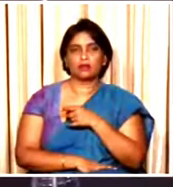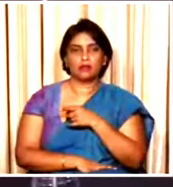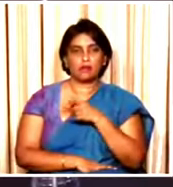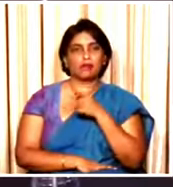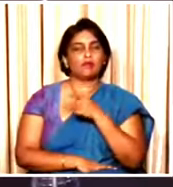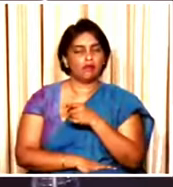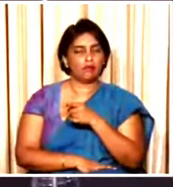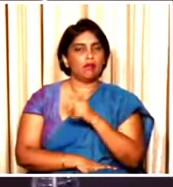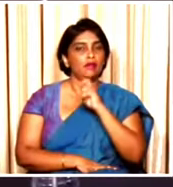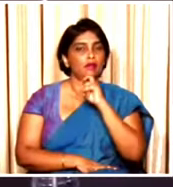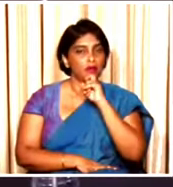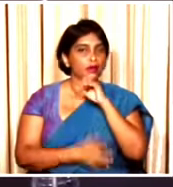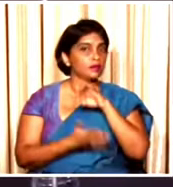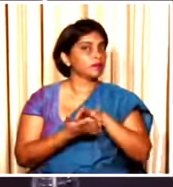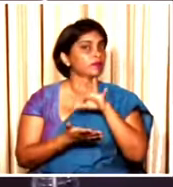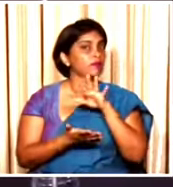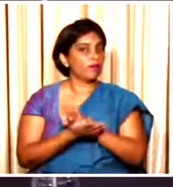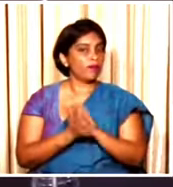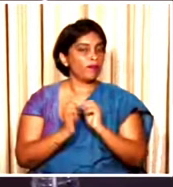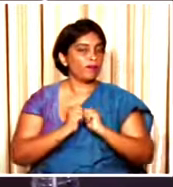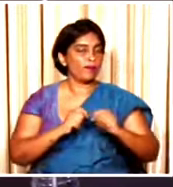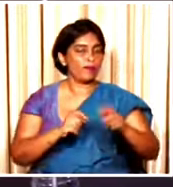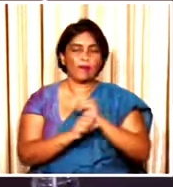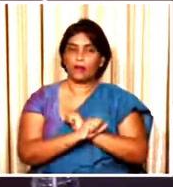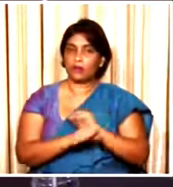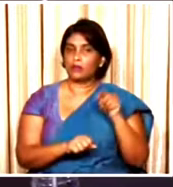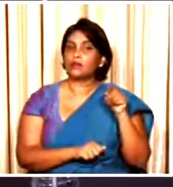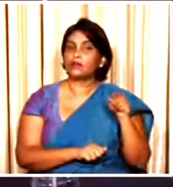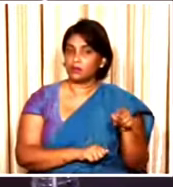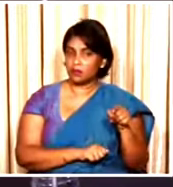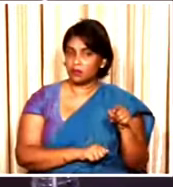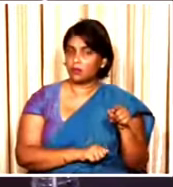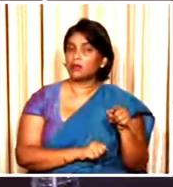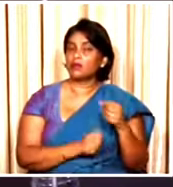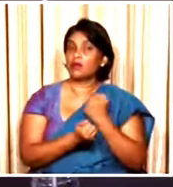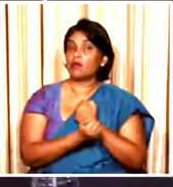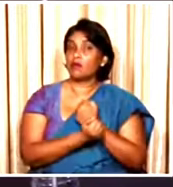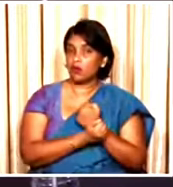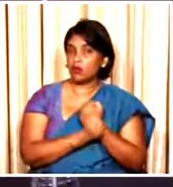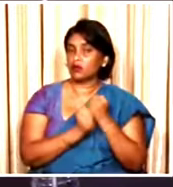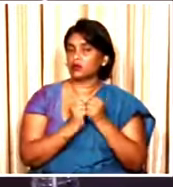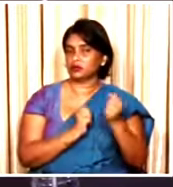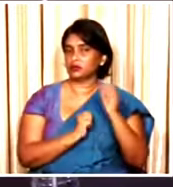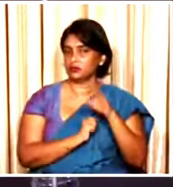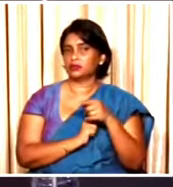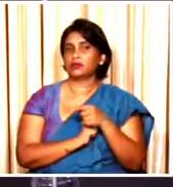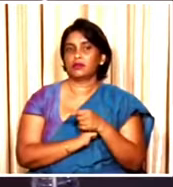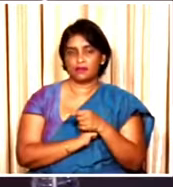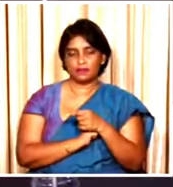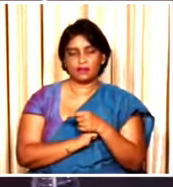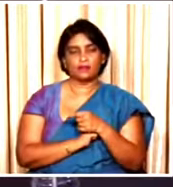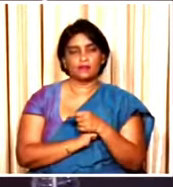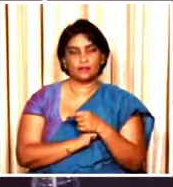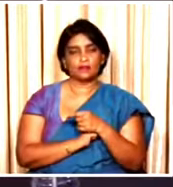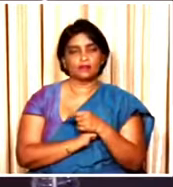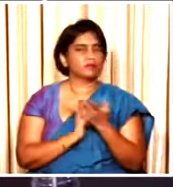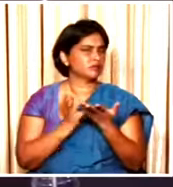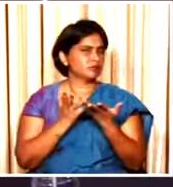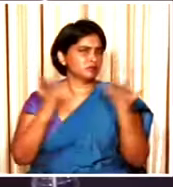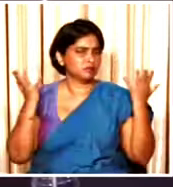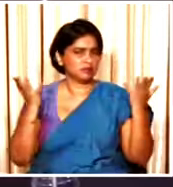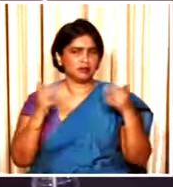ඒක අධිකරණ තීන්දුව ක්‍රියාත්මක නොකිරීමට පොලිසිය කටයුතු කිරීම